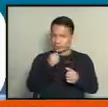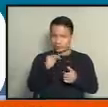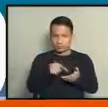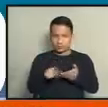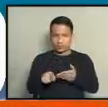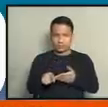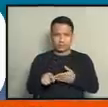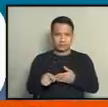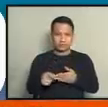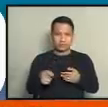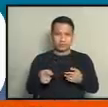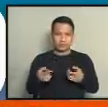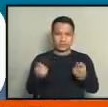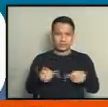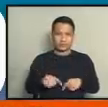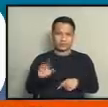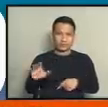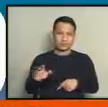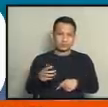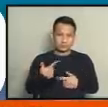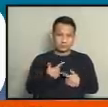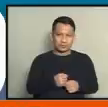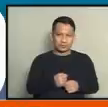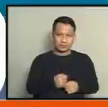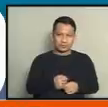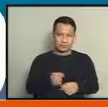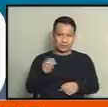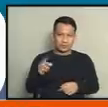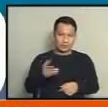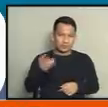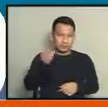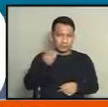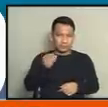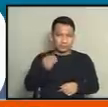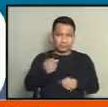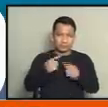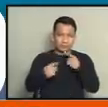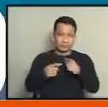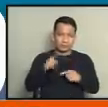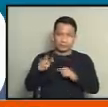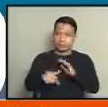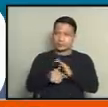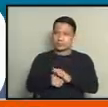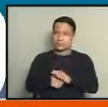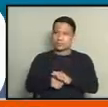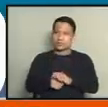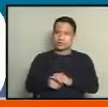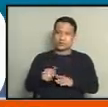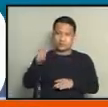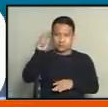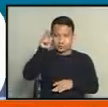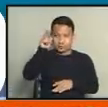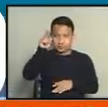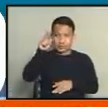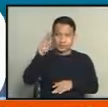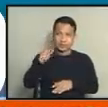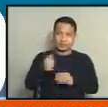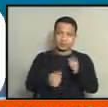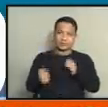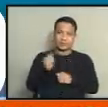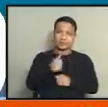dito, trust me. Okay, sir, okay, sir. So, sir, doon na lamang usap-usap sa dole, sir. Makinig ka, sir, ha? Ma'am Orita